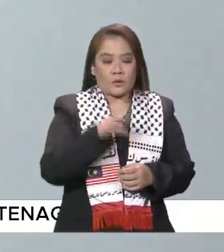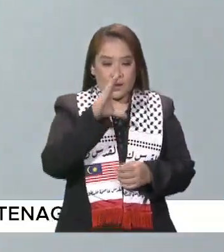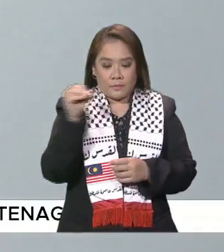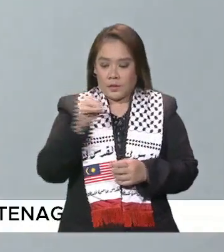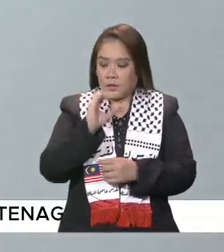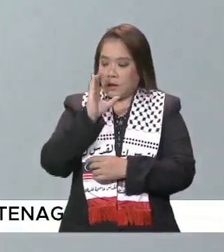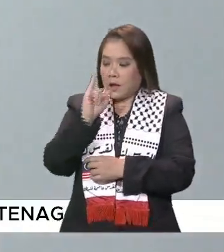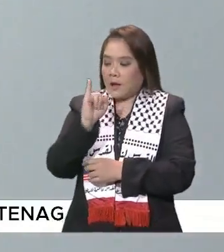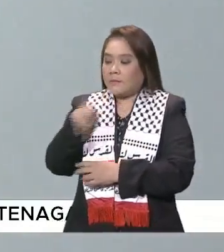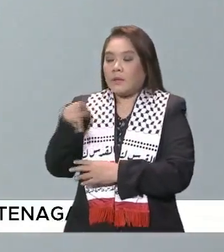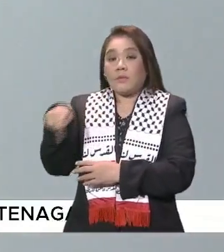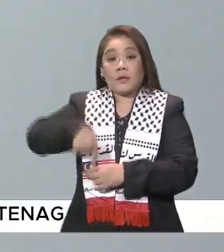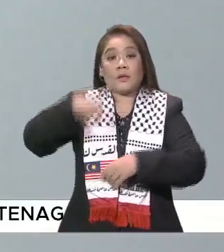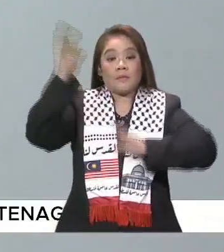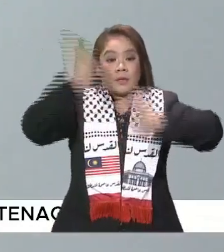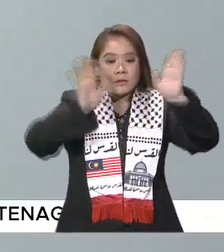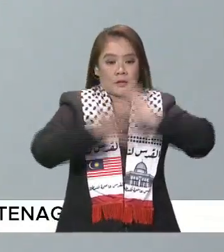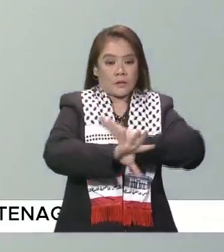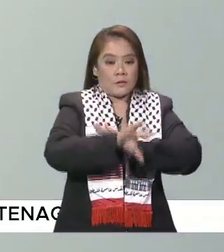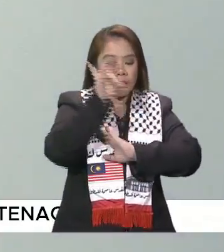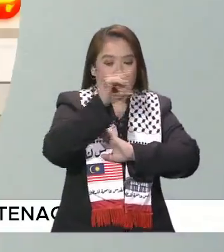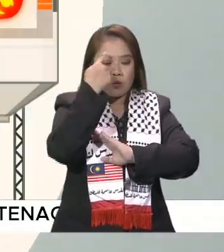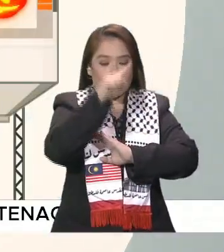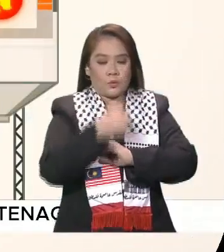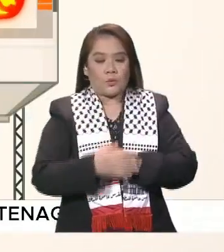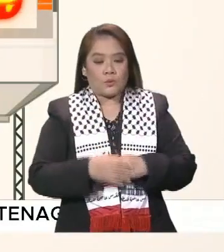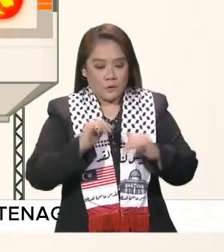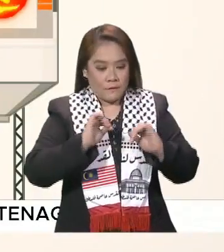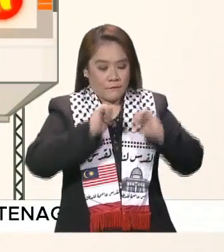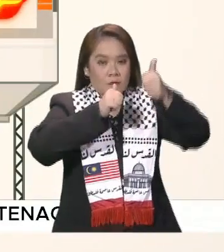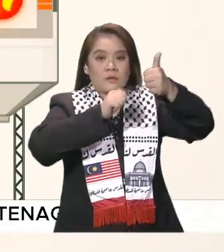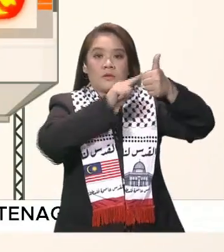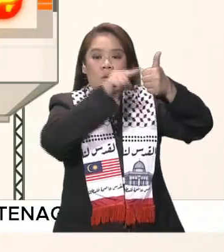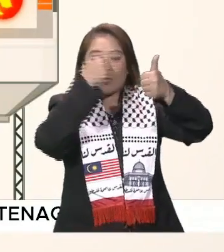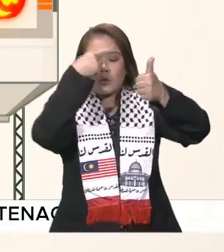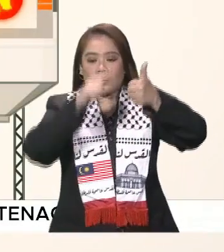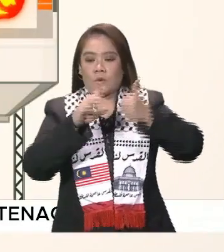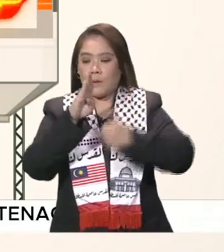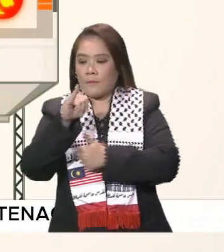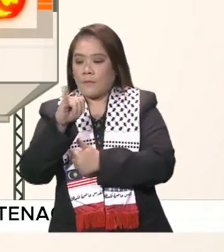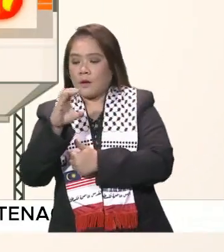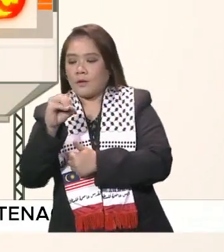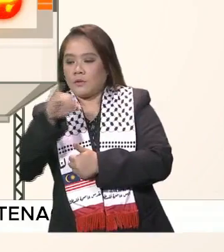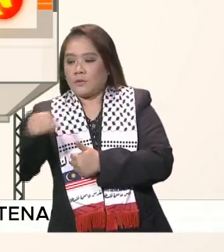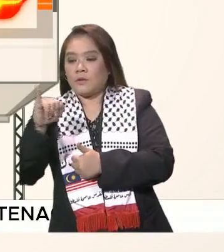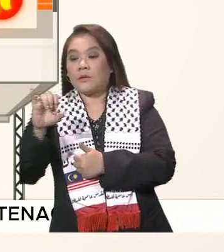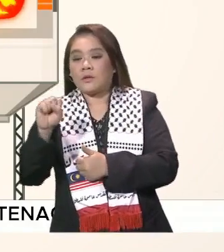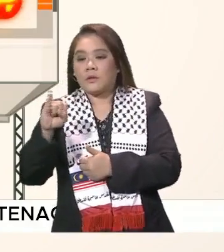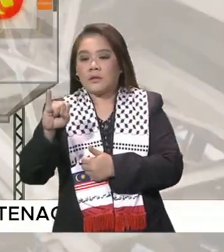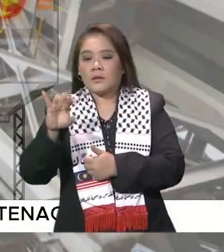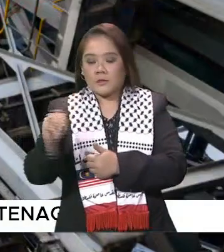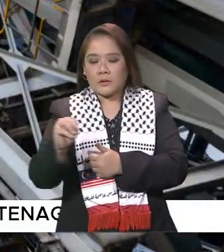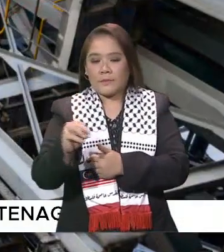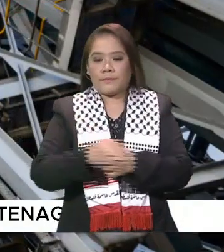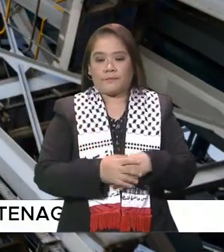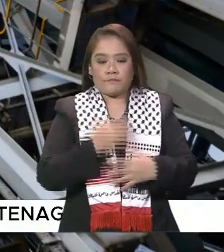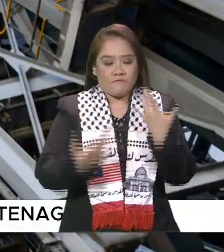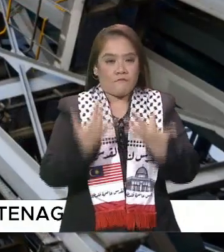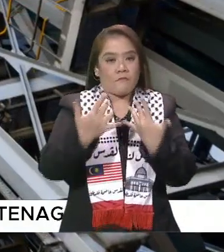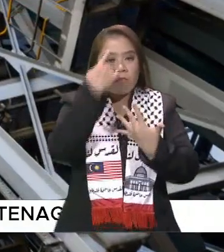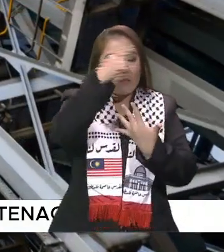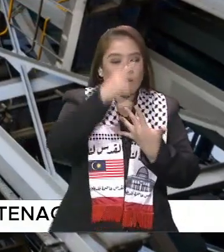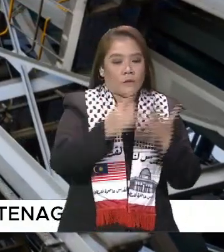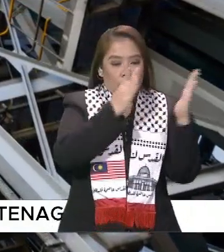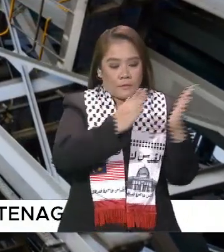di Malaysia yang terpilih untuk menerajui projek penyelarasan biojisim atau biomass co-firing dalam